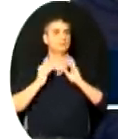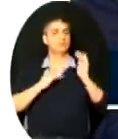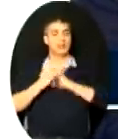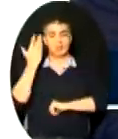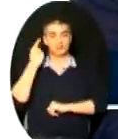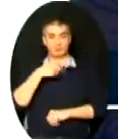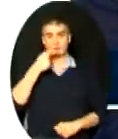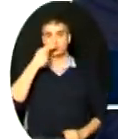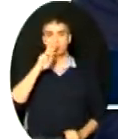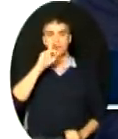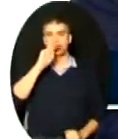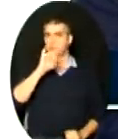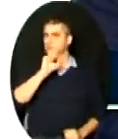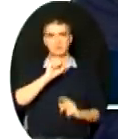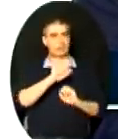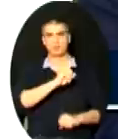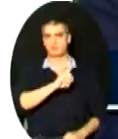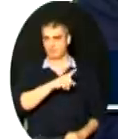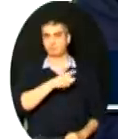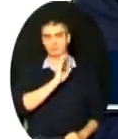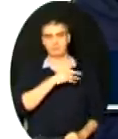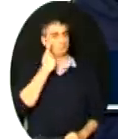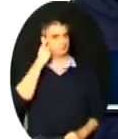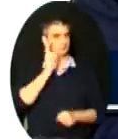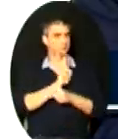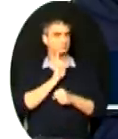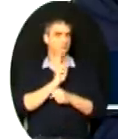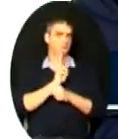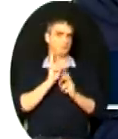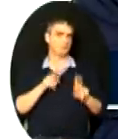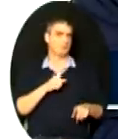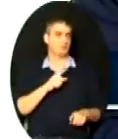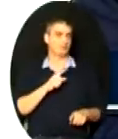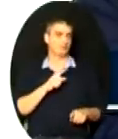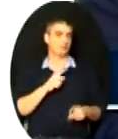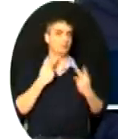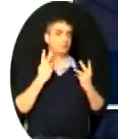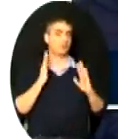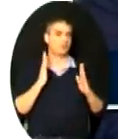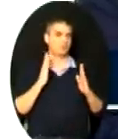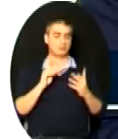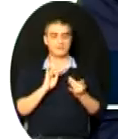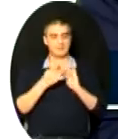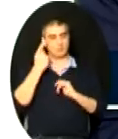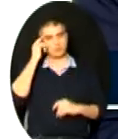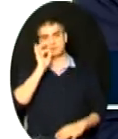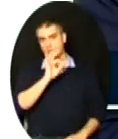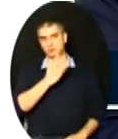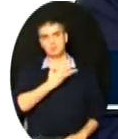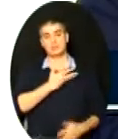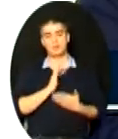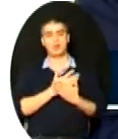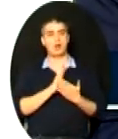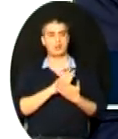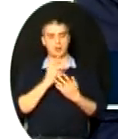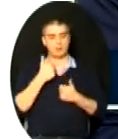לשעבר גרוניס, לא תמך במינוי הזה. זה גם צריך להדליק לנו נורת אזהרה משמעותית. בניגוד לדעתו, התקבלה שם